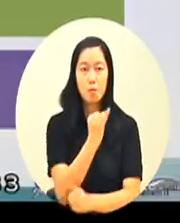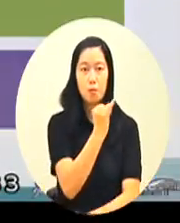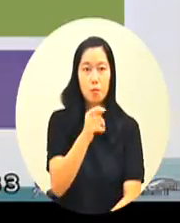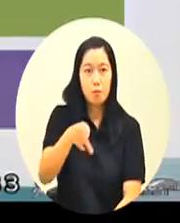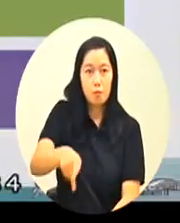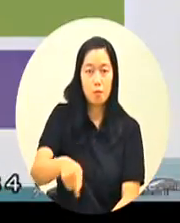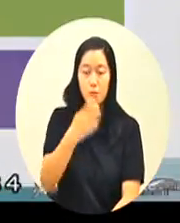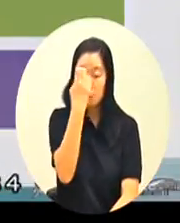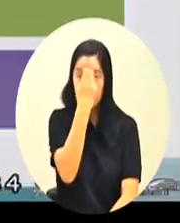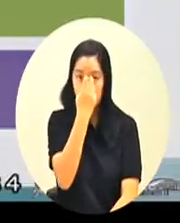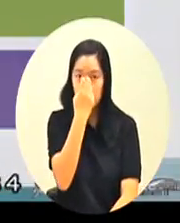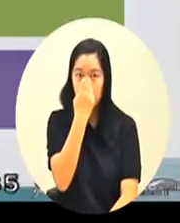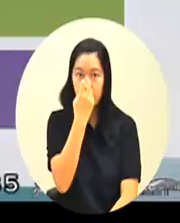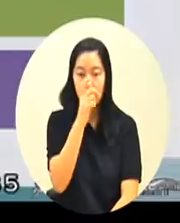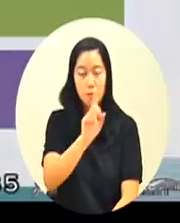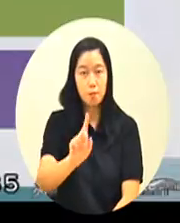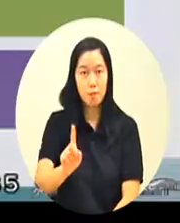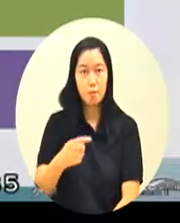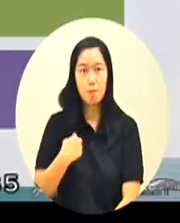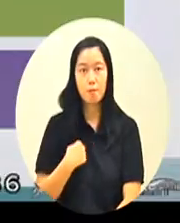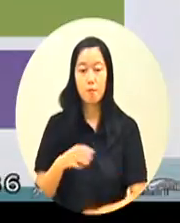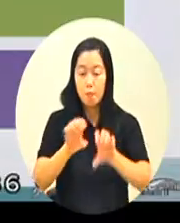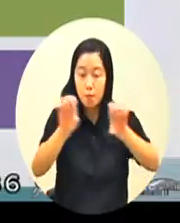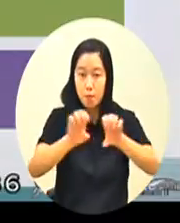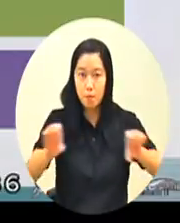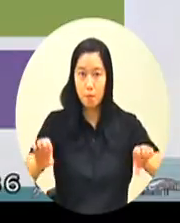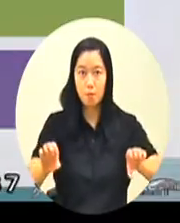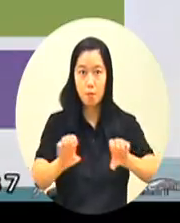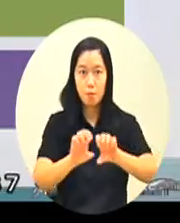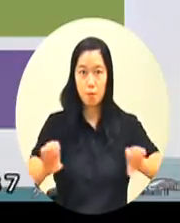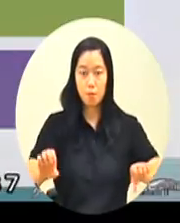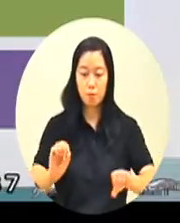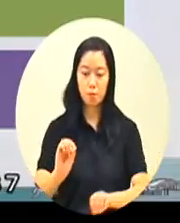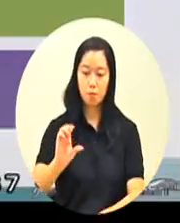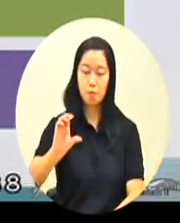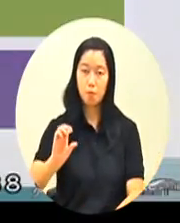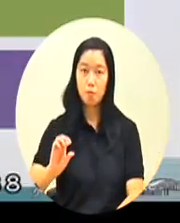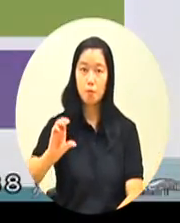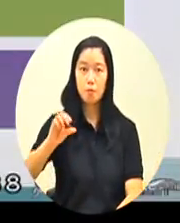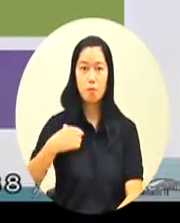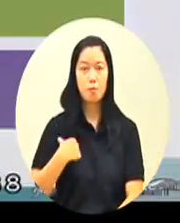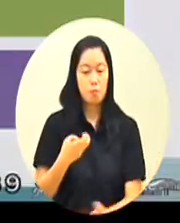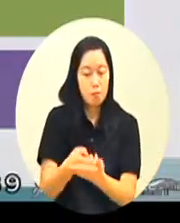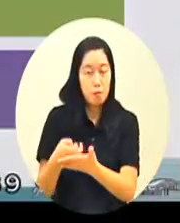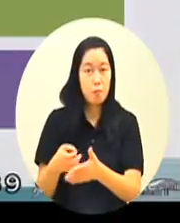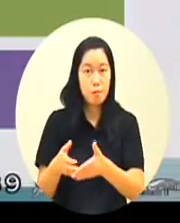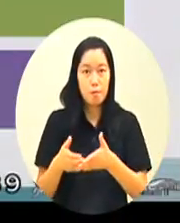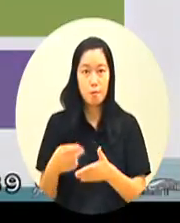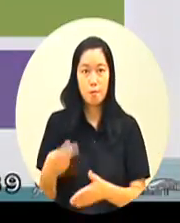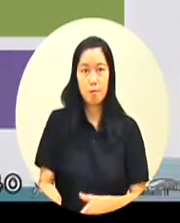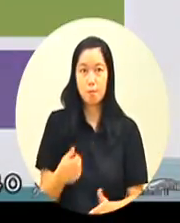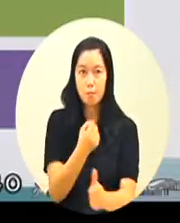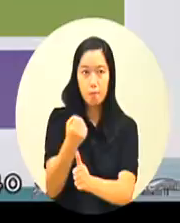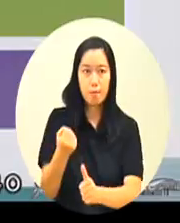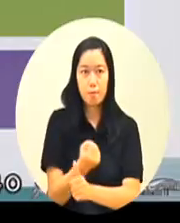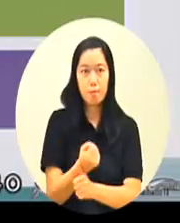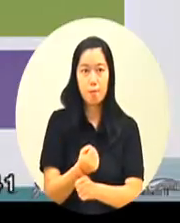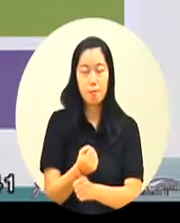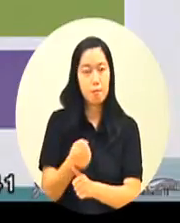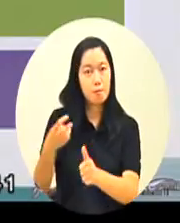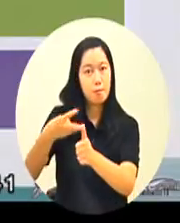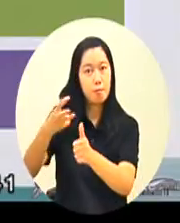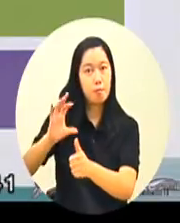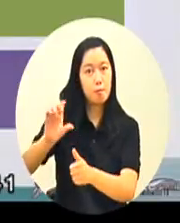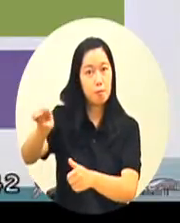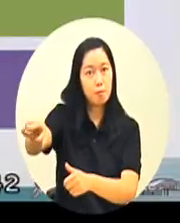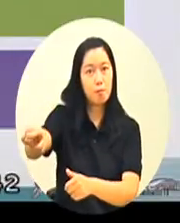结果就是管线的壁厚，管壁的厚度的检测结果，还有掌握管线第三方验证的成